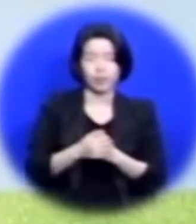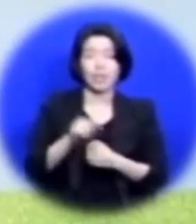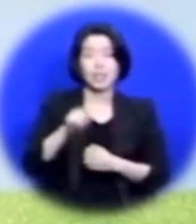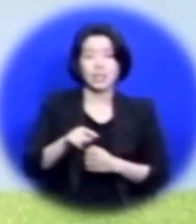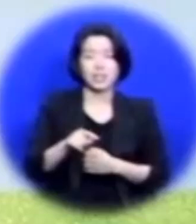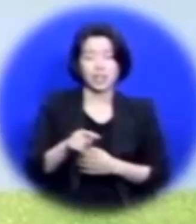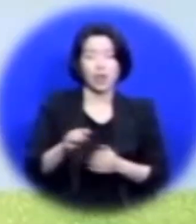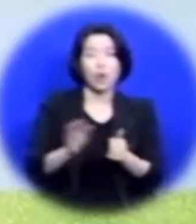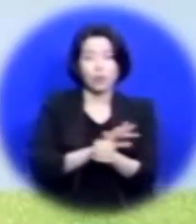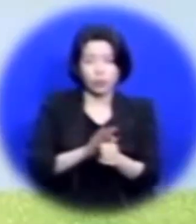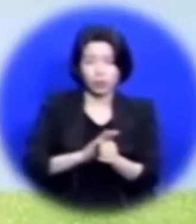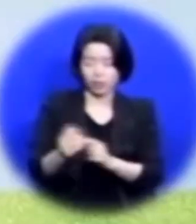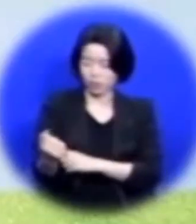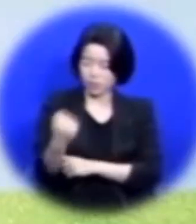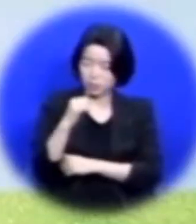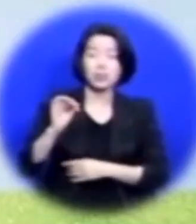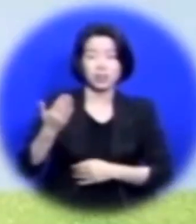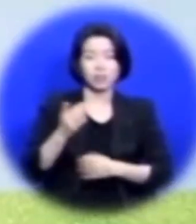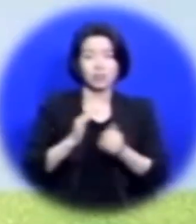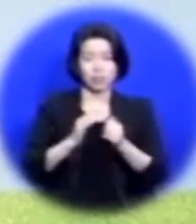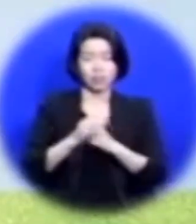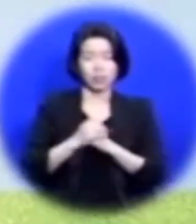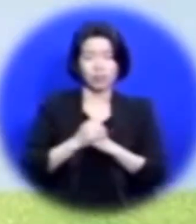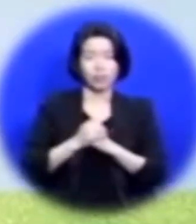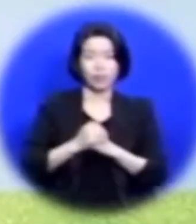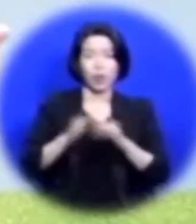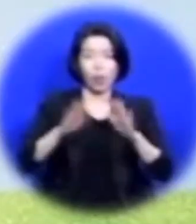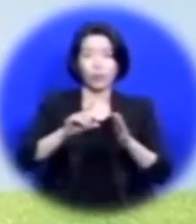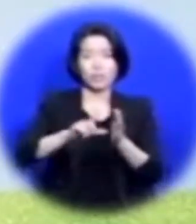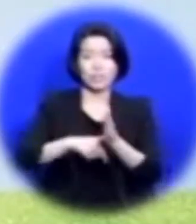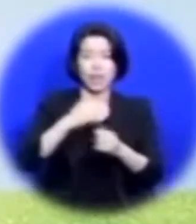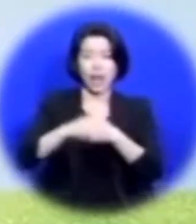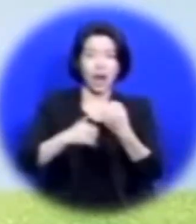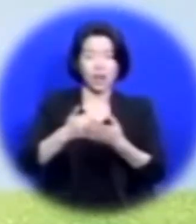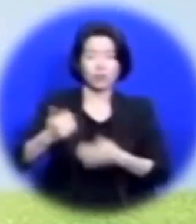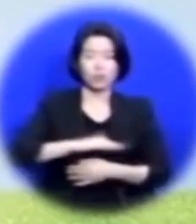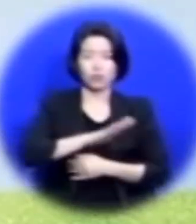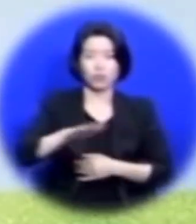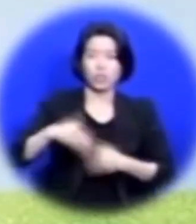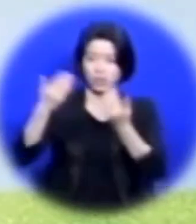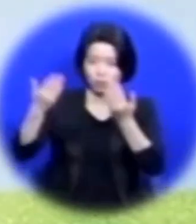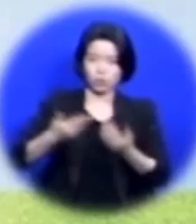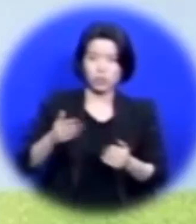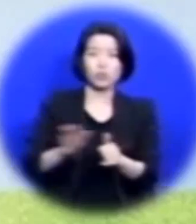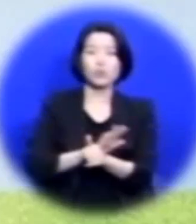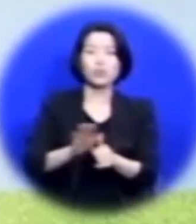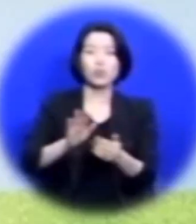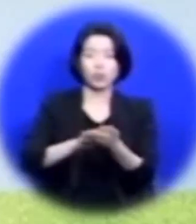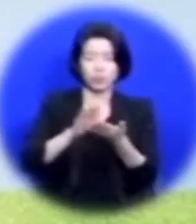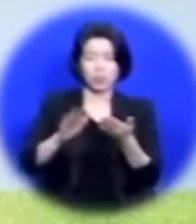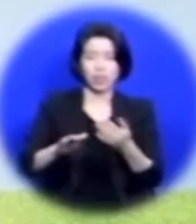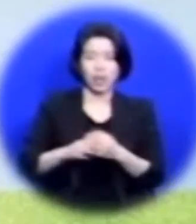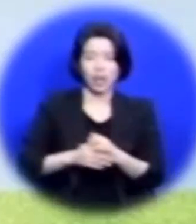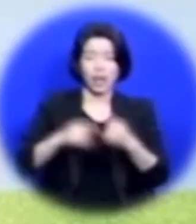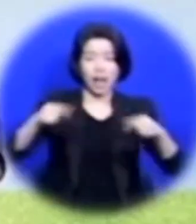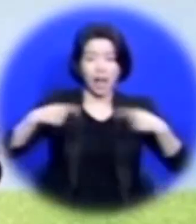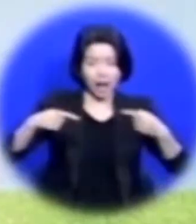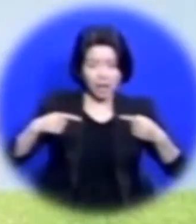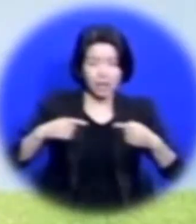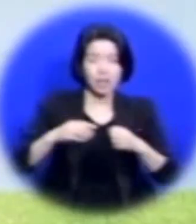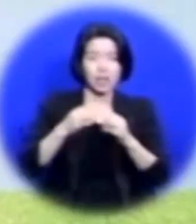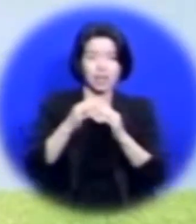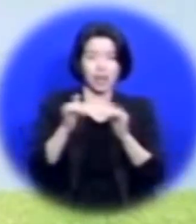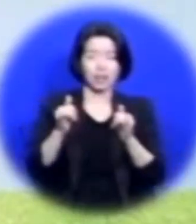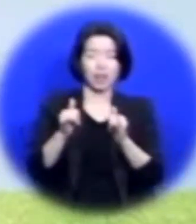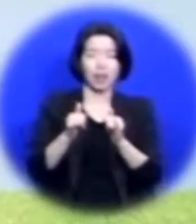그게 위로가 되고 힘이 되잖아요 오늘 이 시간에 하나님이 우리에게 주시는 위로 입니다 엘리아 가